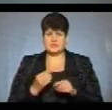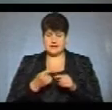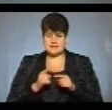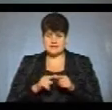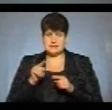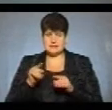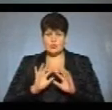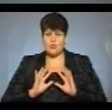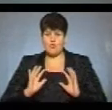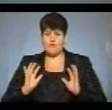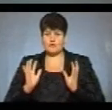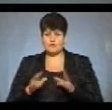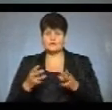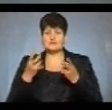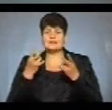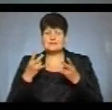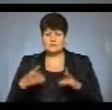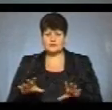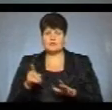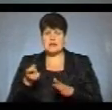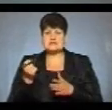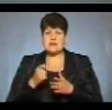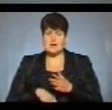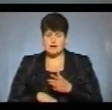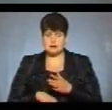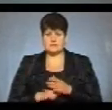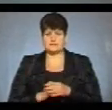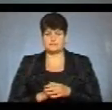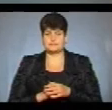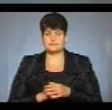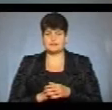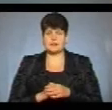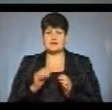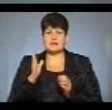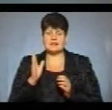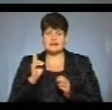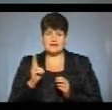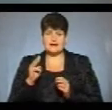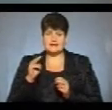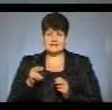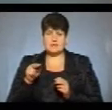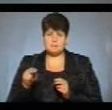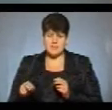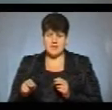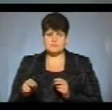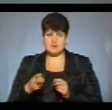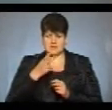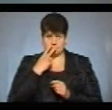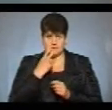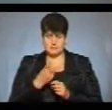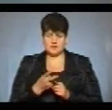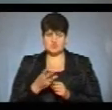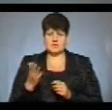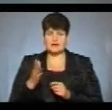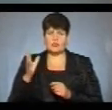її огороджувати так, як було, не потрібно, вона закрита. КТП, комплексна трансформаторна підстанція, які ви от бачите десь